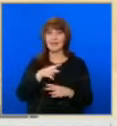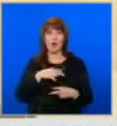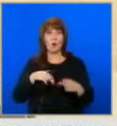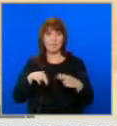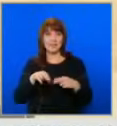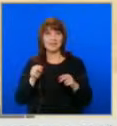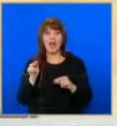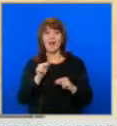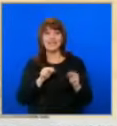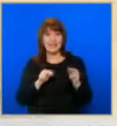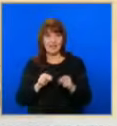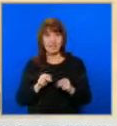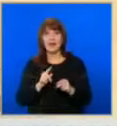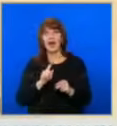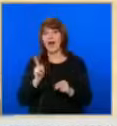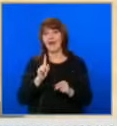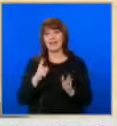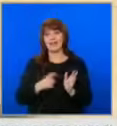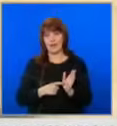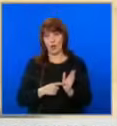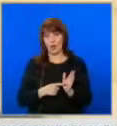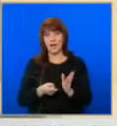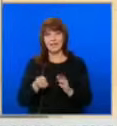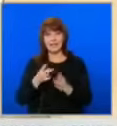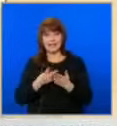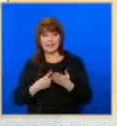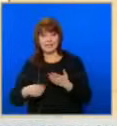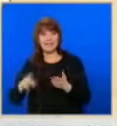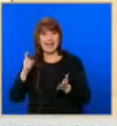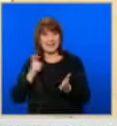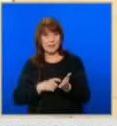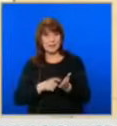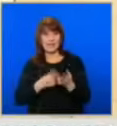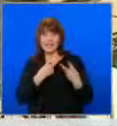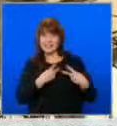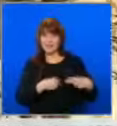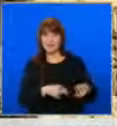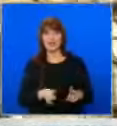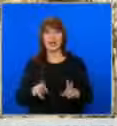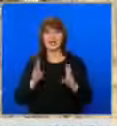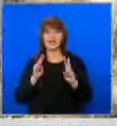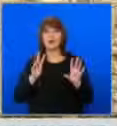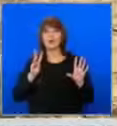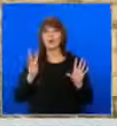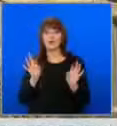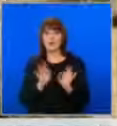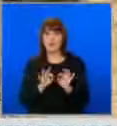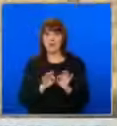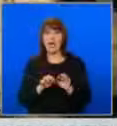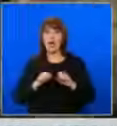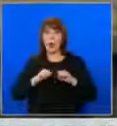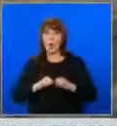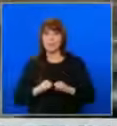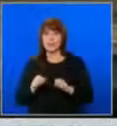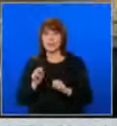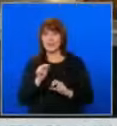общинския съвет на практика е незаконен след излизането на заповедта за връщане на решенията от 8 февруари общинските